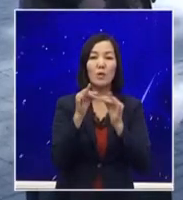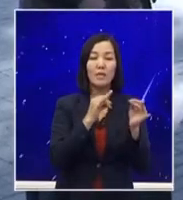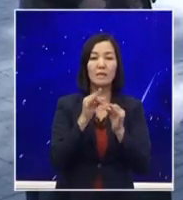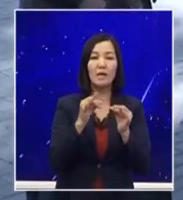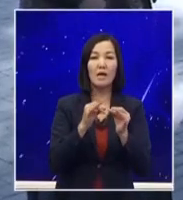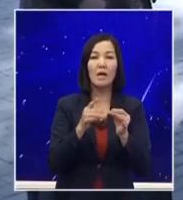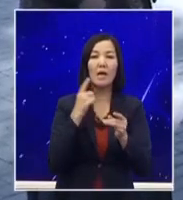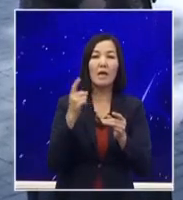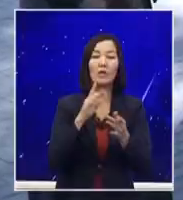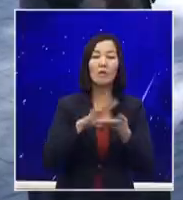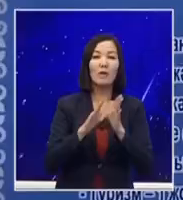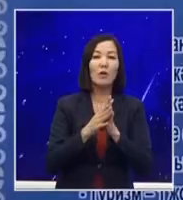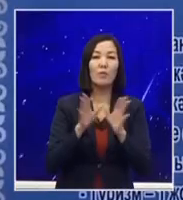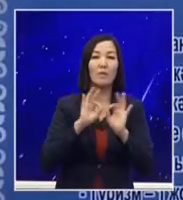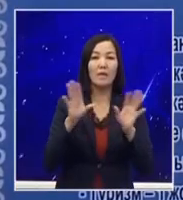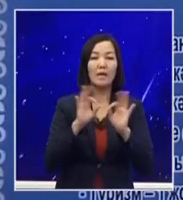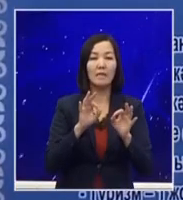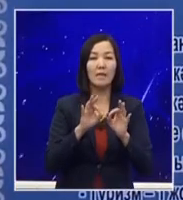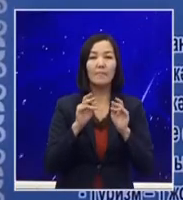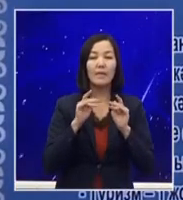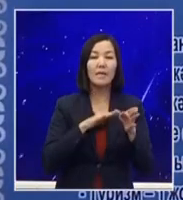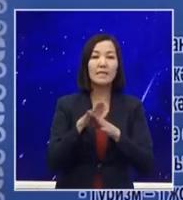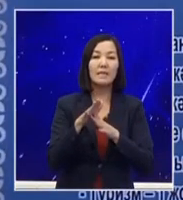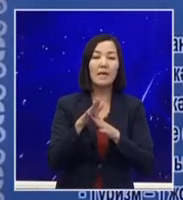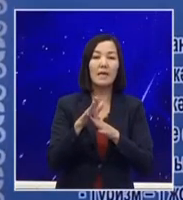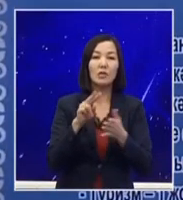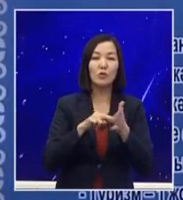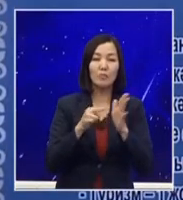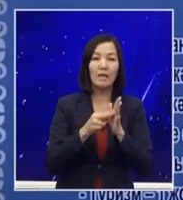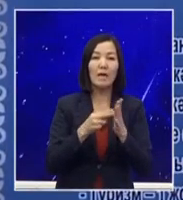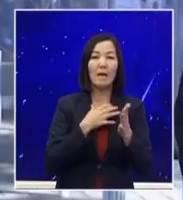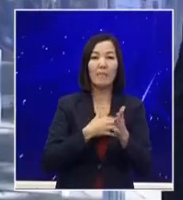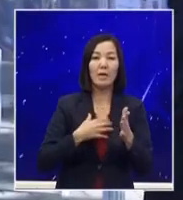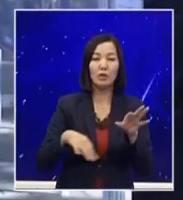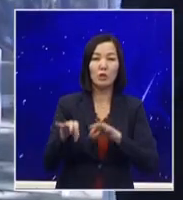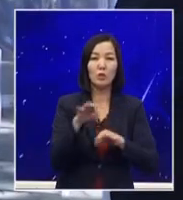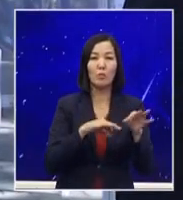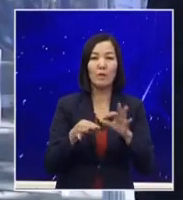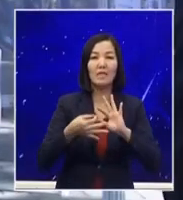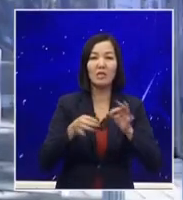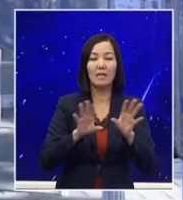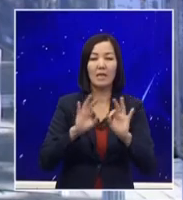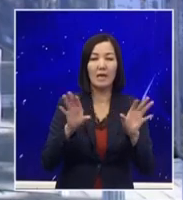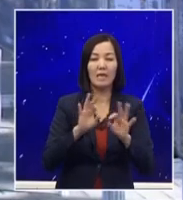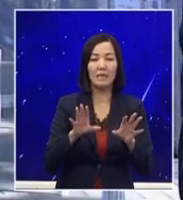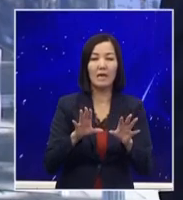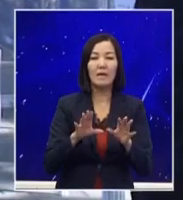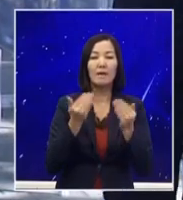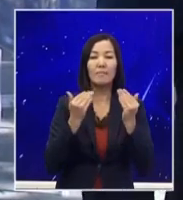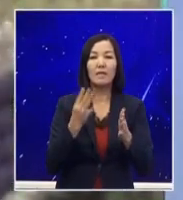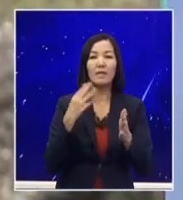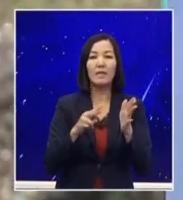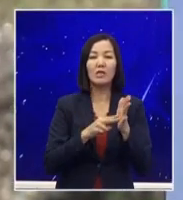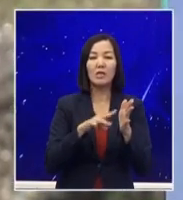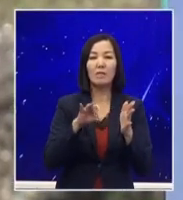ауданның экономикалық әлеуетімен бөлісті. Іске асырылып жатқан және жоспарланған маңызды жобаларды тәтпіштей айтты. Айтуынша, биыл